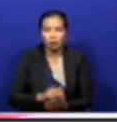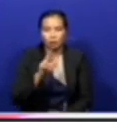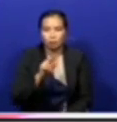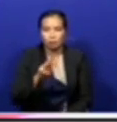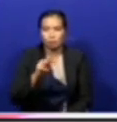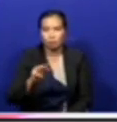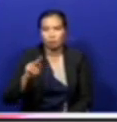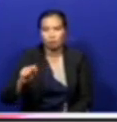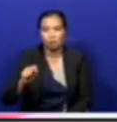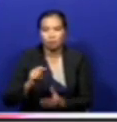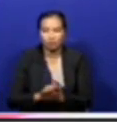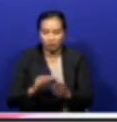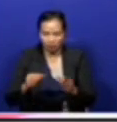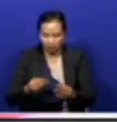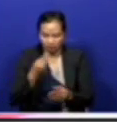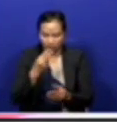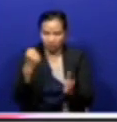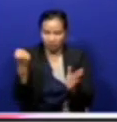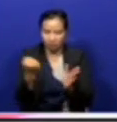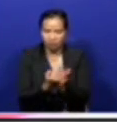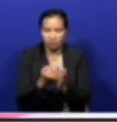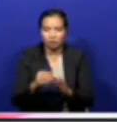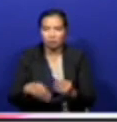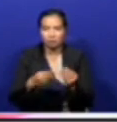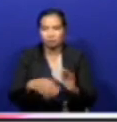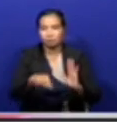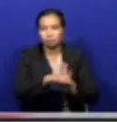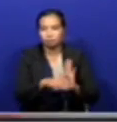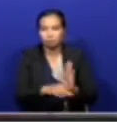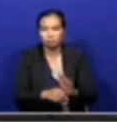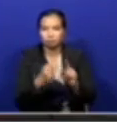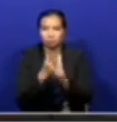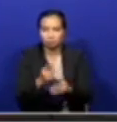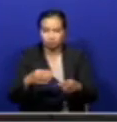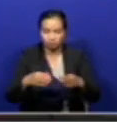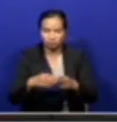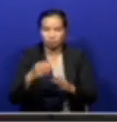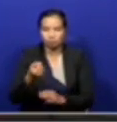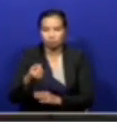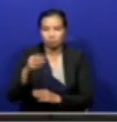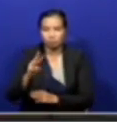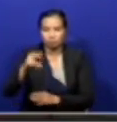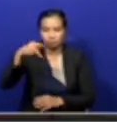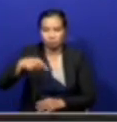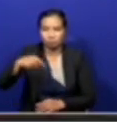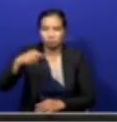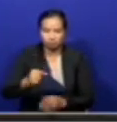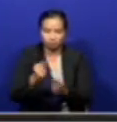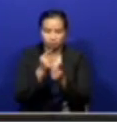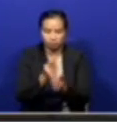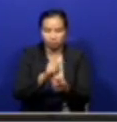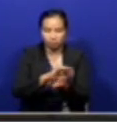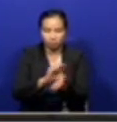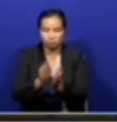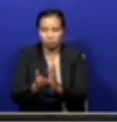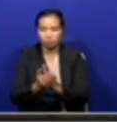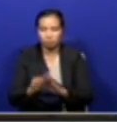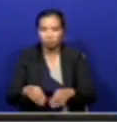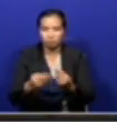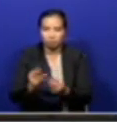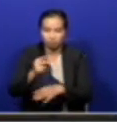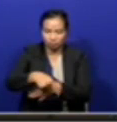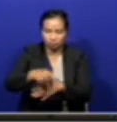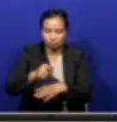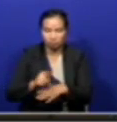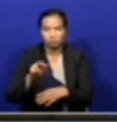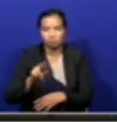างพระราชบัญญัติที่จะตราขึ้นเพื่อดำเนินการตามหมวด16การปฏิรูปประเทศให้แจ้งให้ประธานรัฐสภาทรา